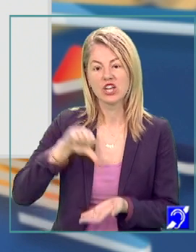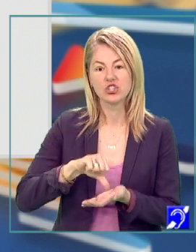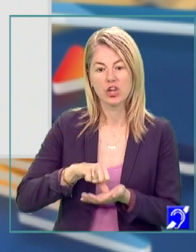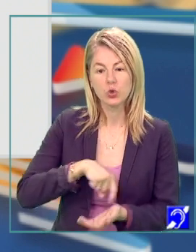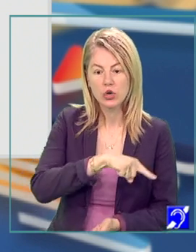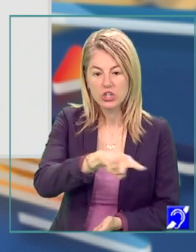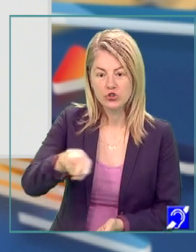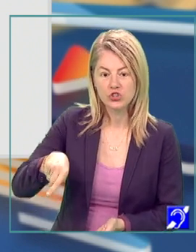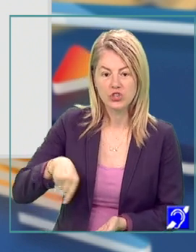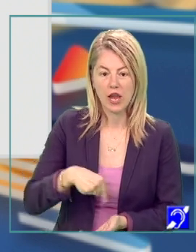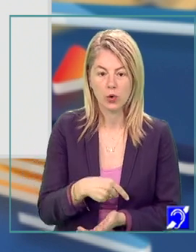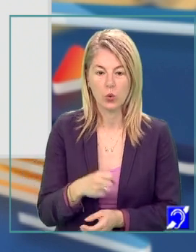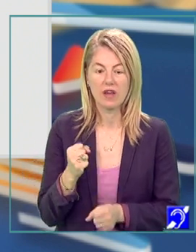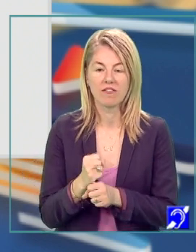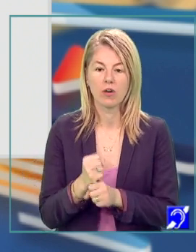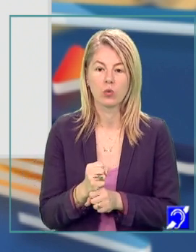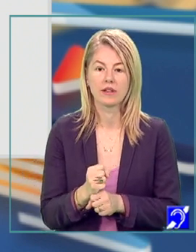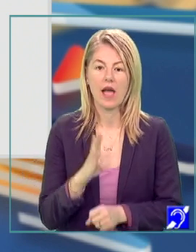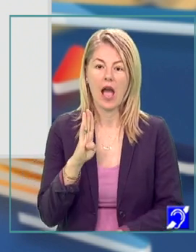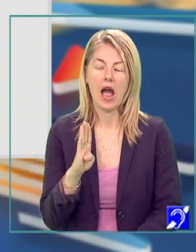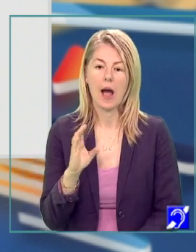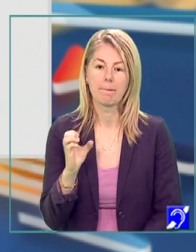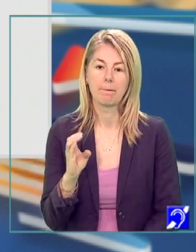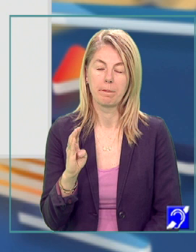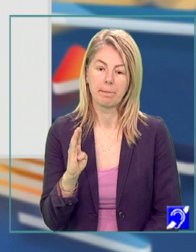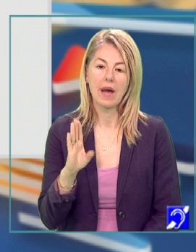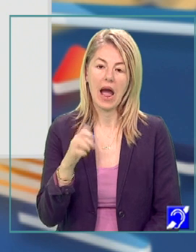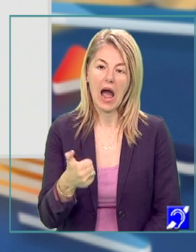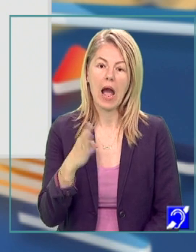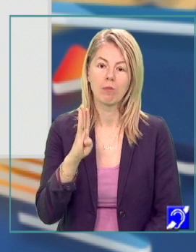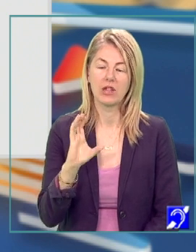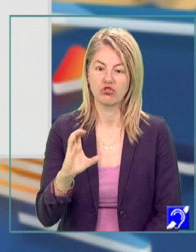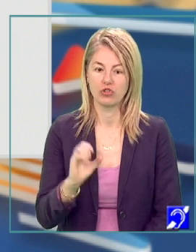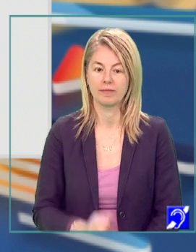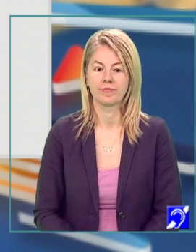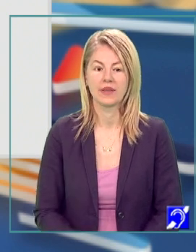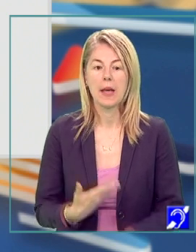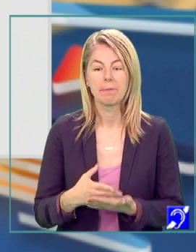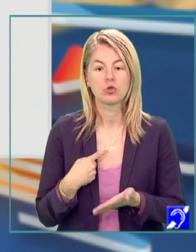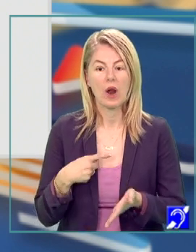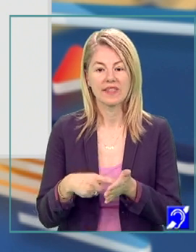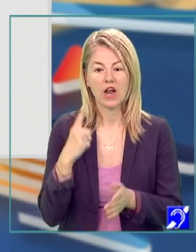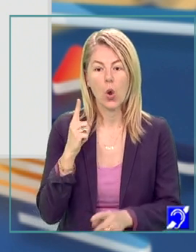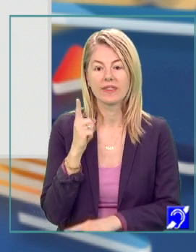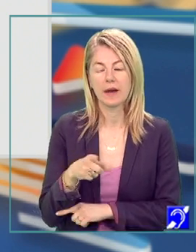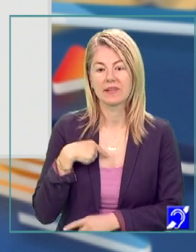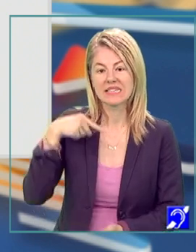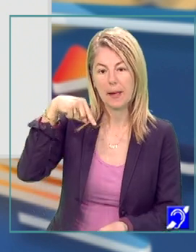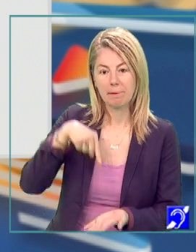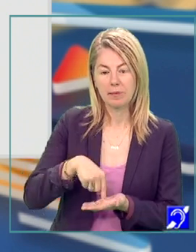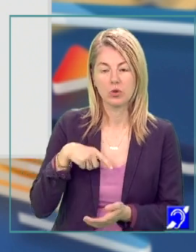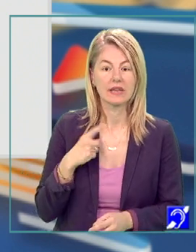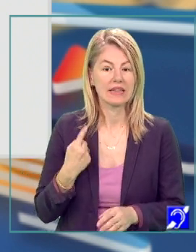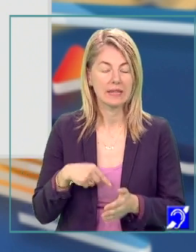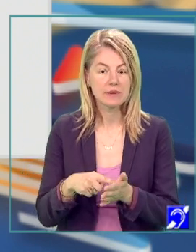este perpendiculară pe planul VBC. Pentru a demonstra că o dreaptă este perpendiculară pe un plan, trebuie